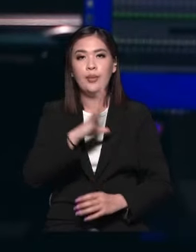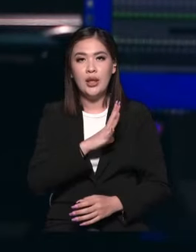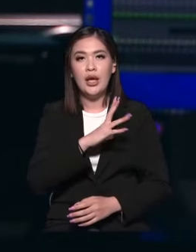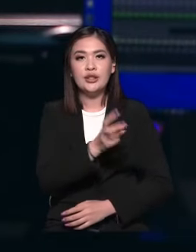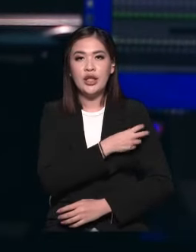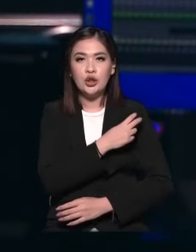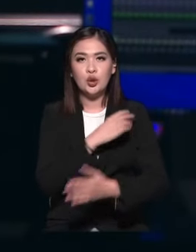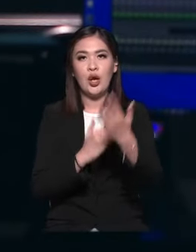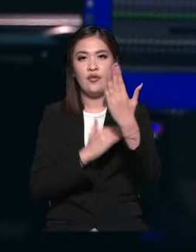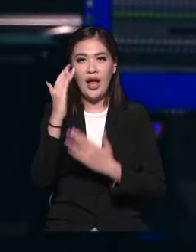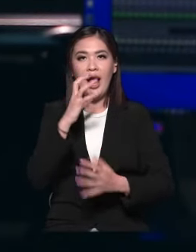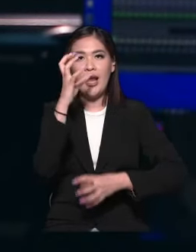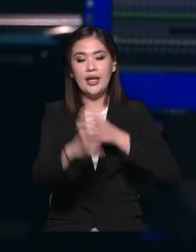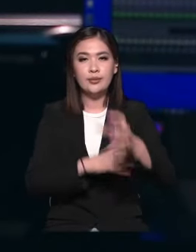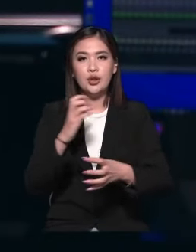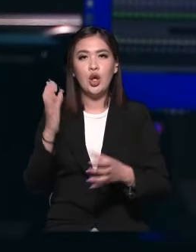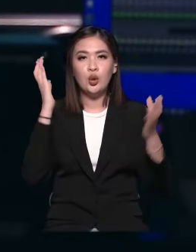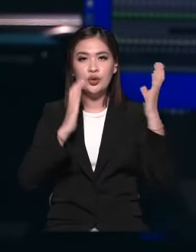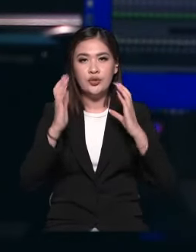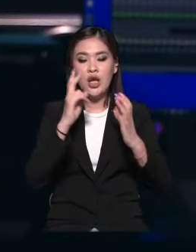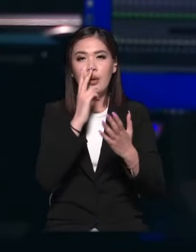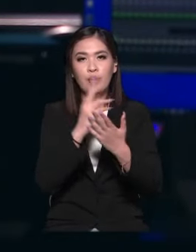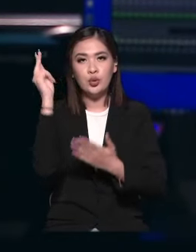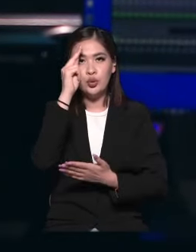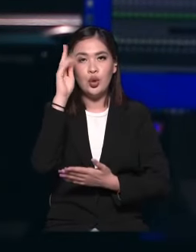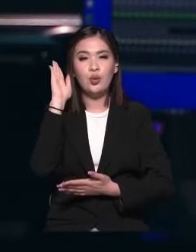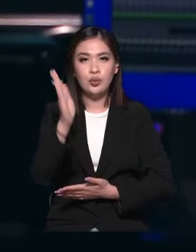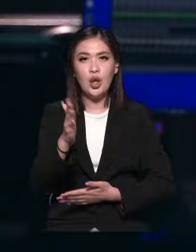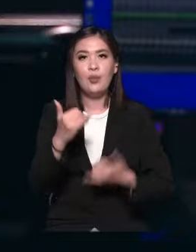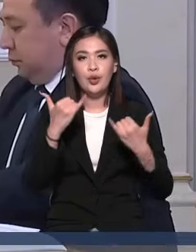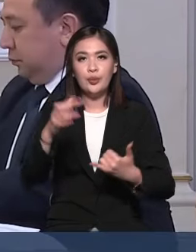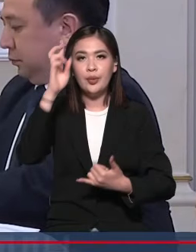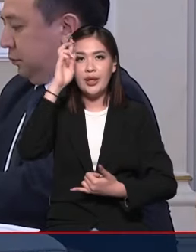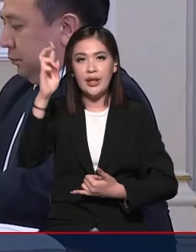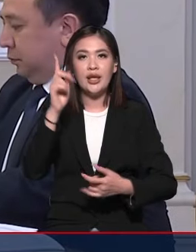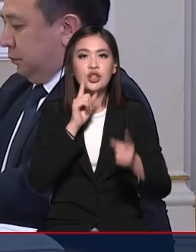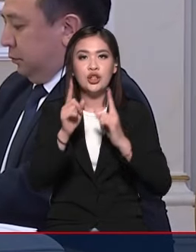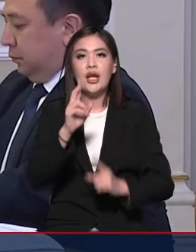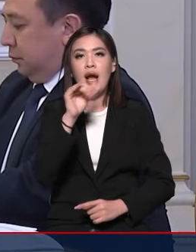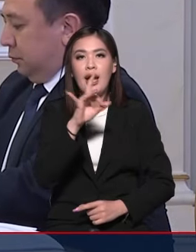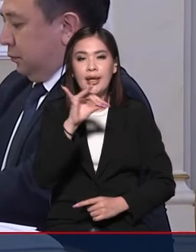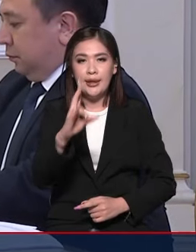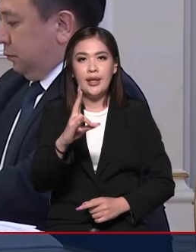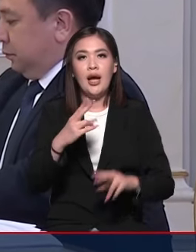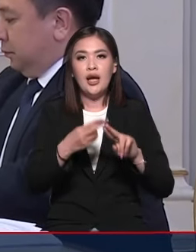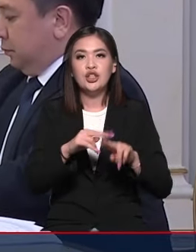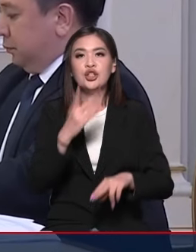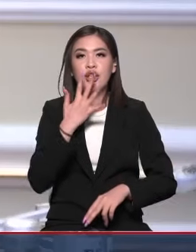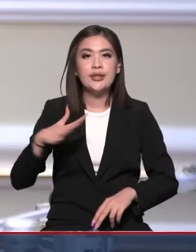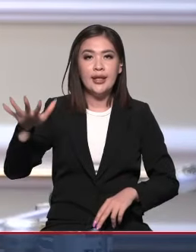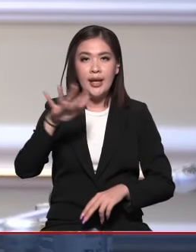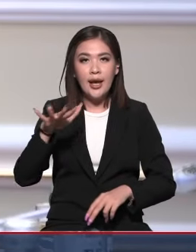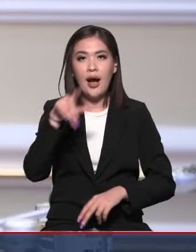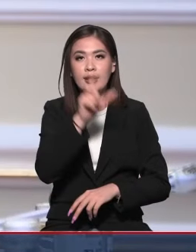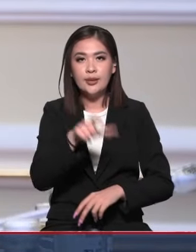бағыттар бойынша әлемнің үздік университеттерінде білім алады. Бүгін мемлекет кеңесші Ерлан Қаринның төрағалығымен шетелде